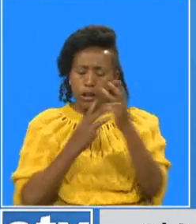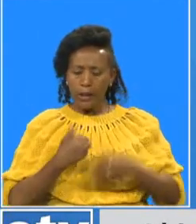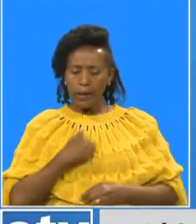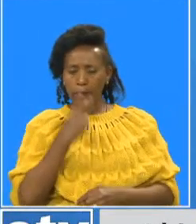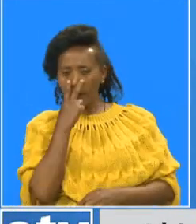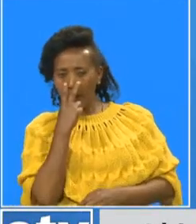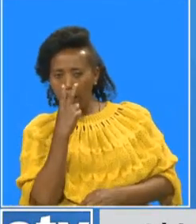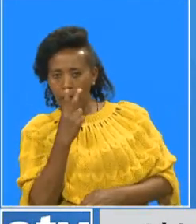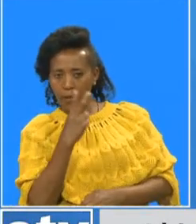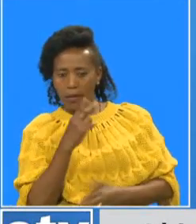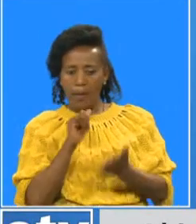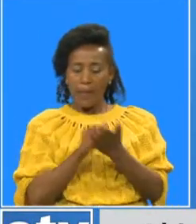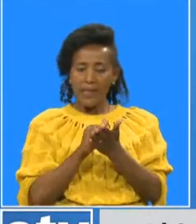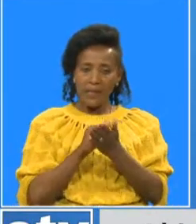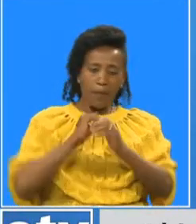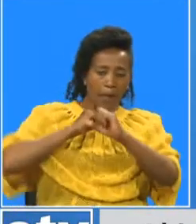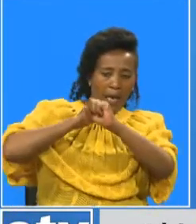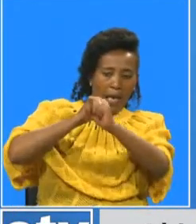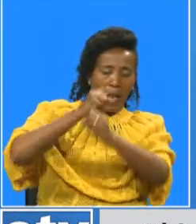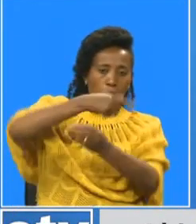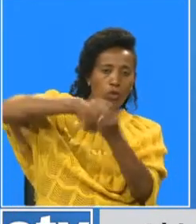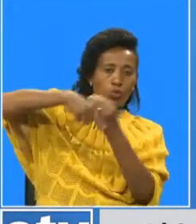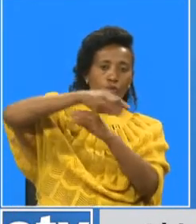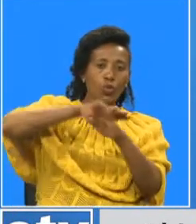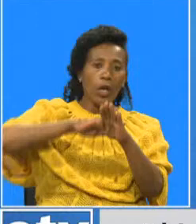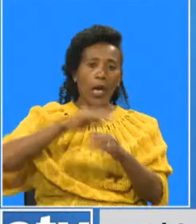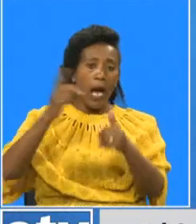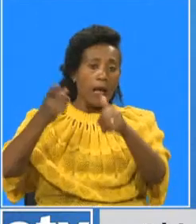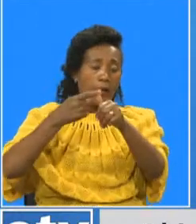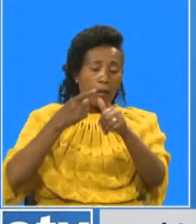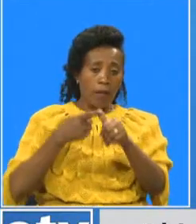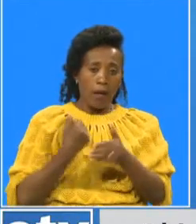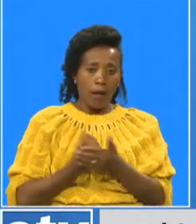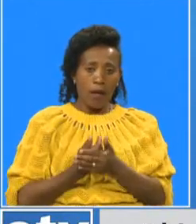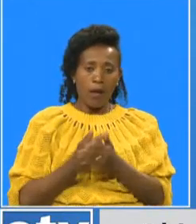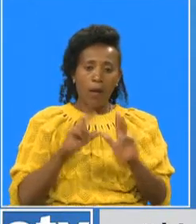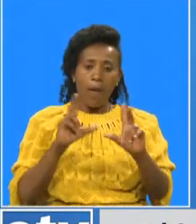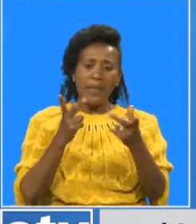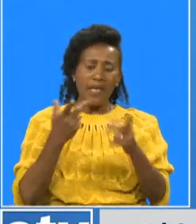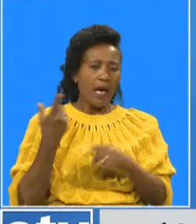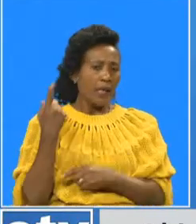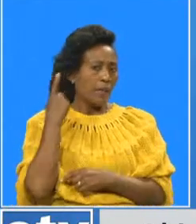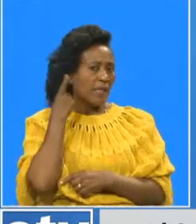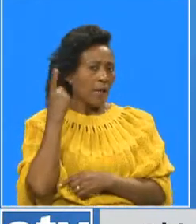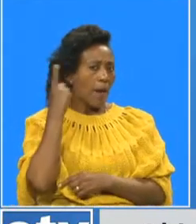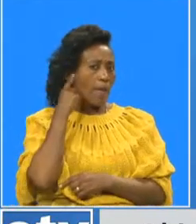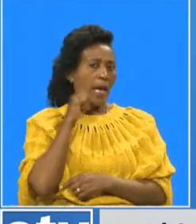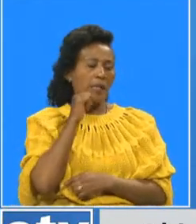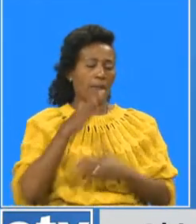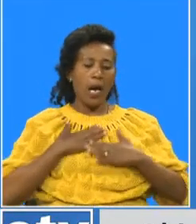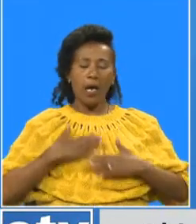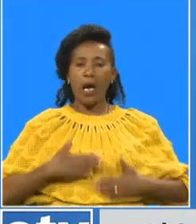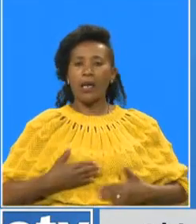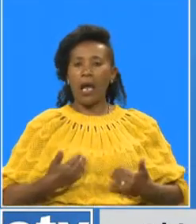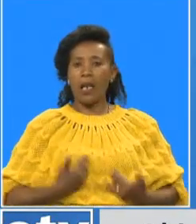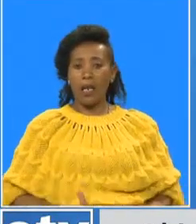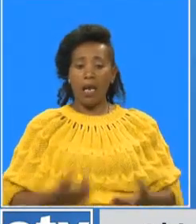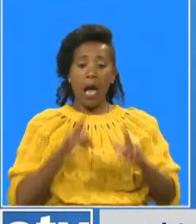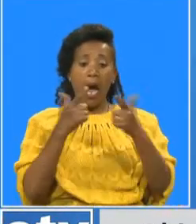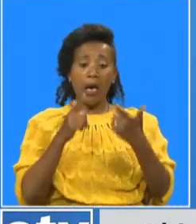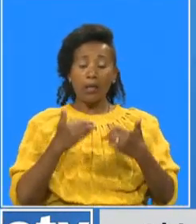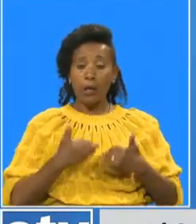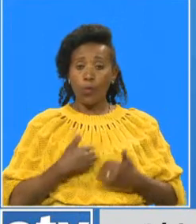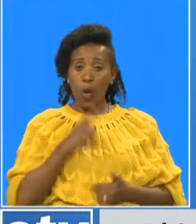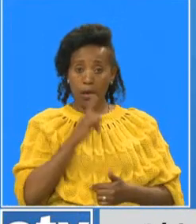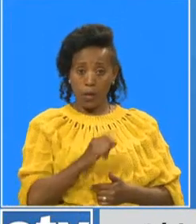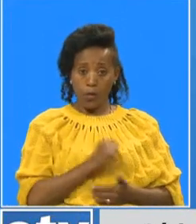የሚታየኝ በዚህ በመከላከል ዙሪያ ላይ አንደኛ ሚዲያ የሚሰማና የማይሰማ አካል አለ። እንትን ኦፖርቹኒቲው